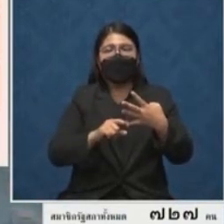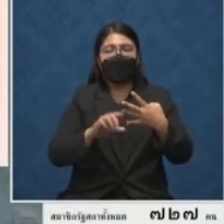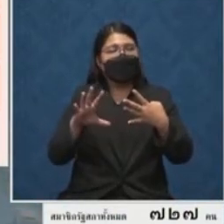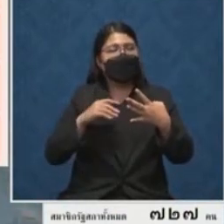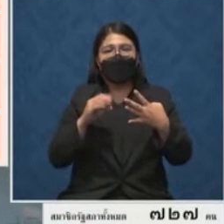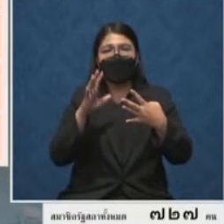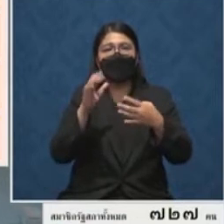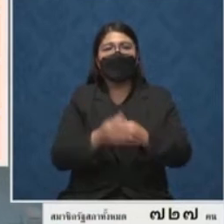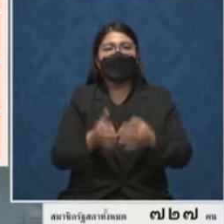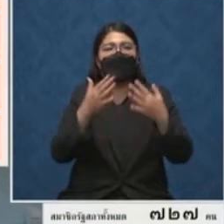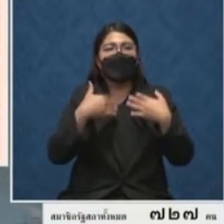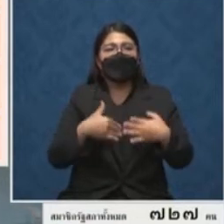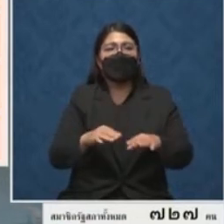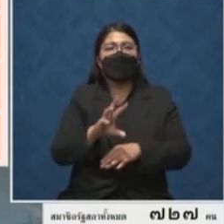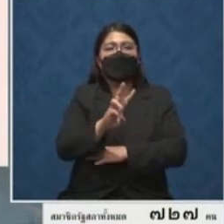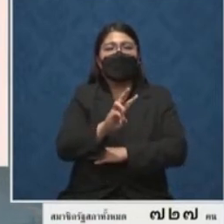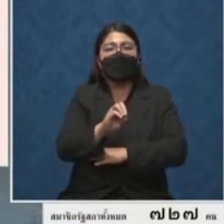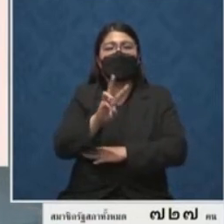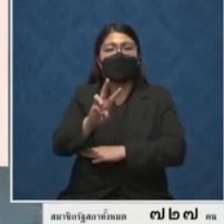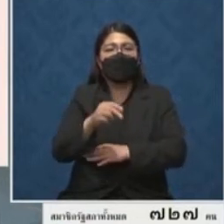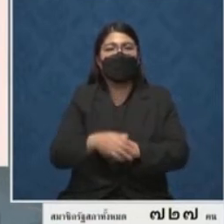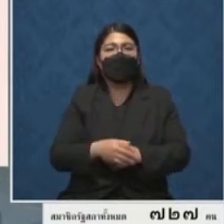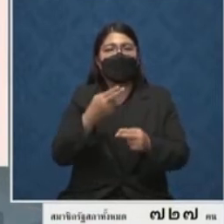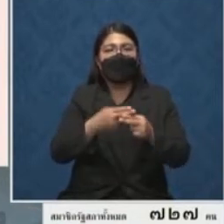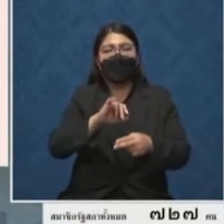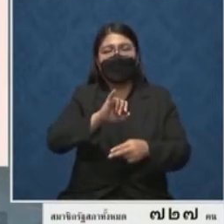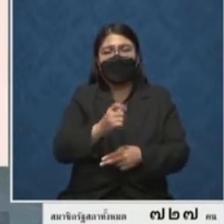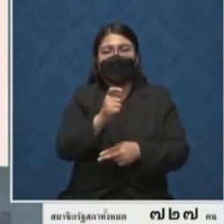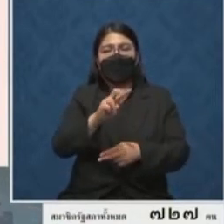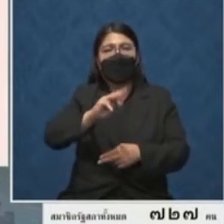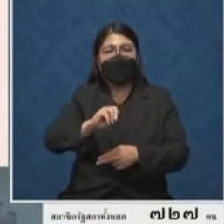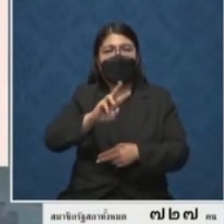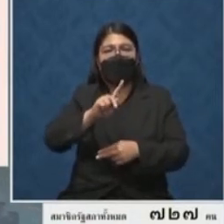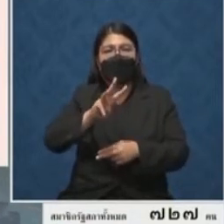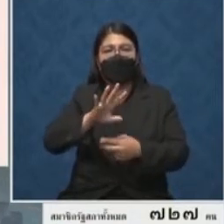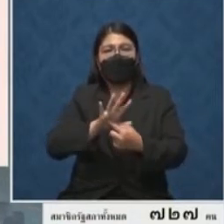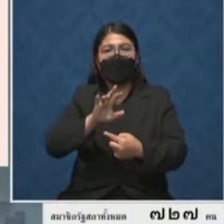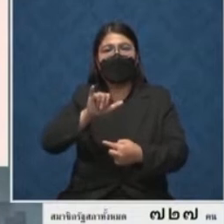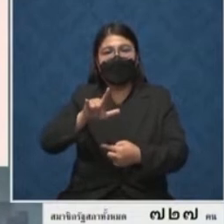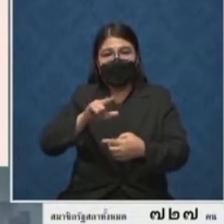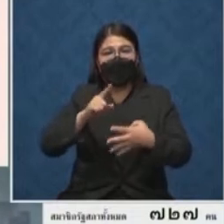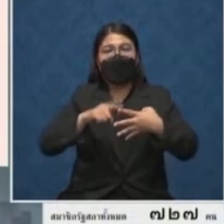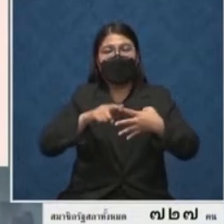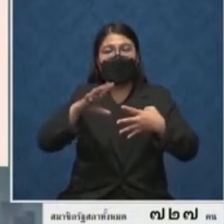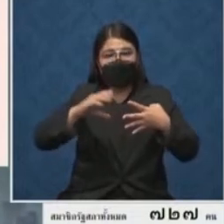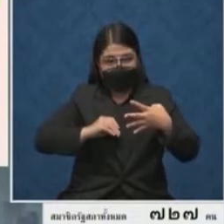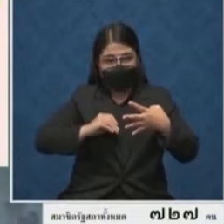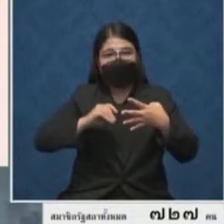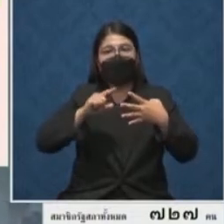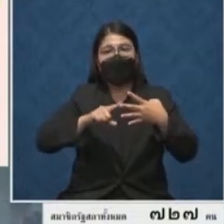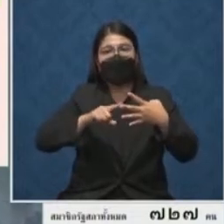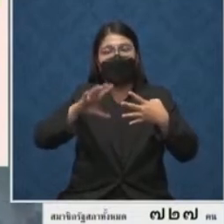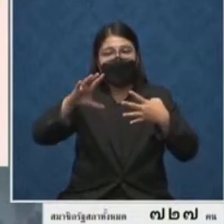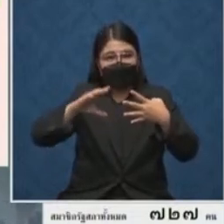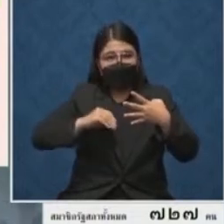การครับ 66นางสาวจอมขวัญกลับบ้านเกาะ 1. รับหลักการ2.